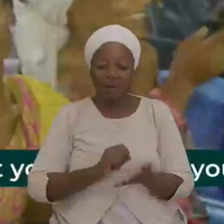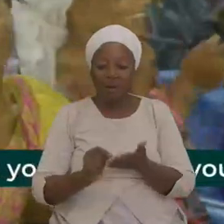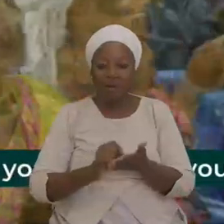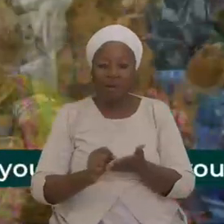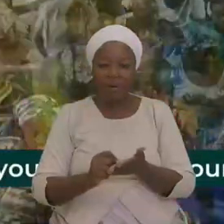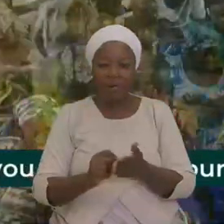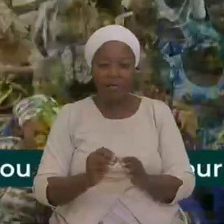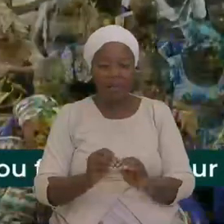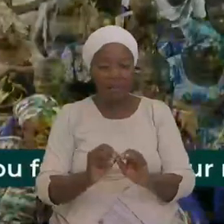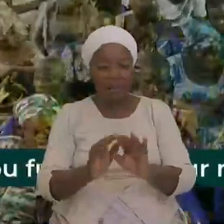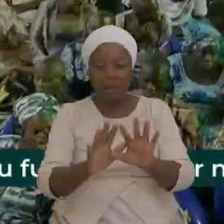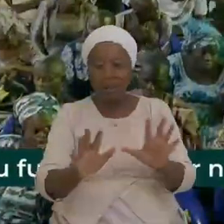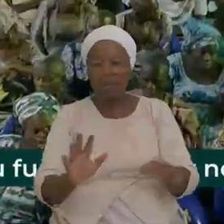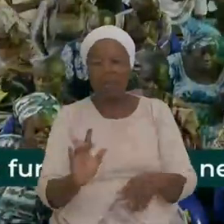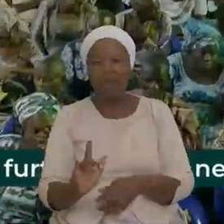Écrivons clairement,